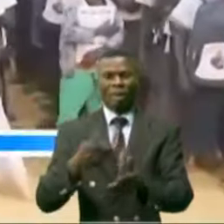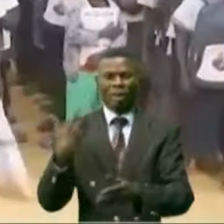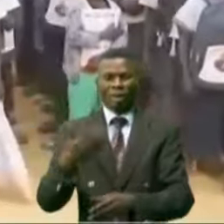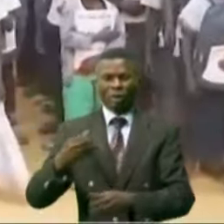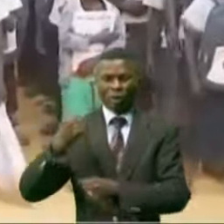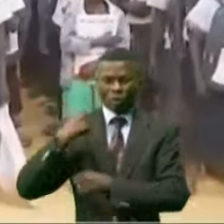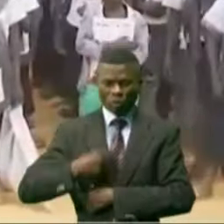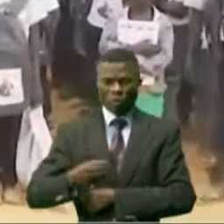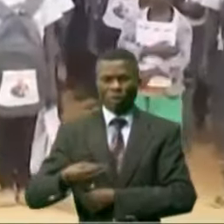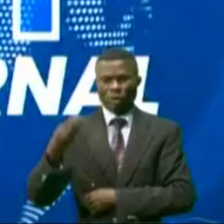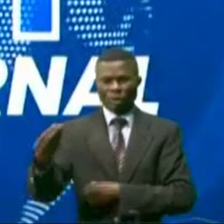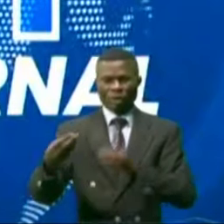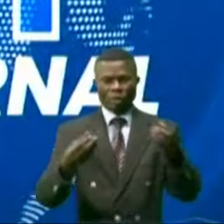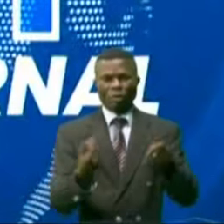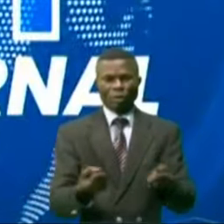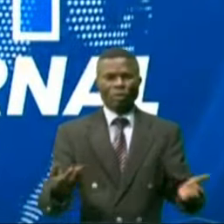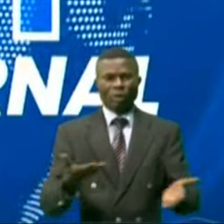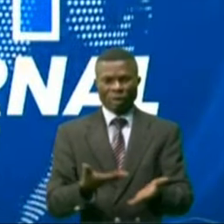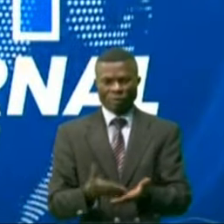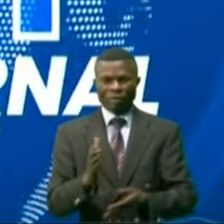Congo central.